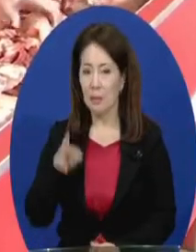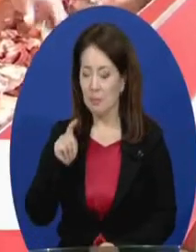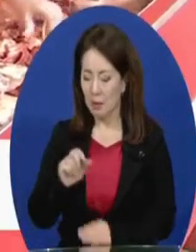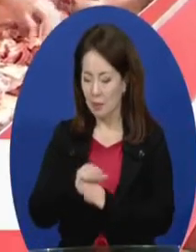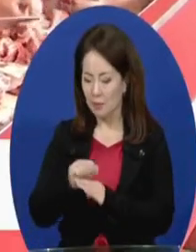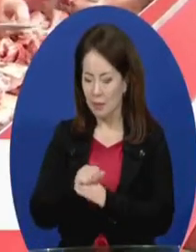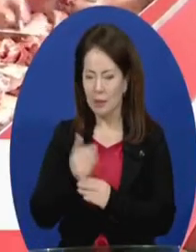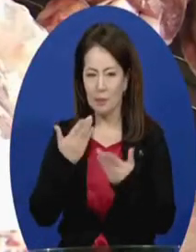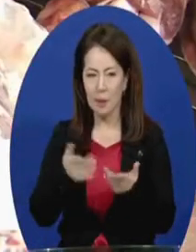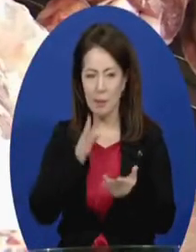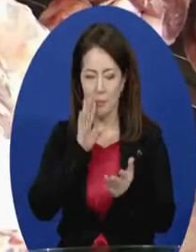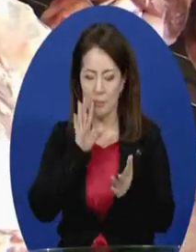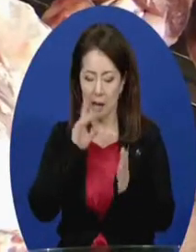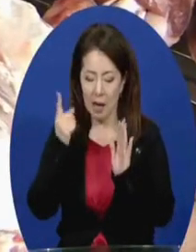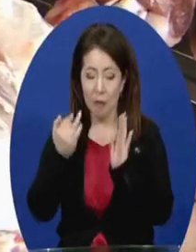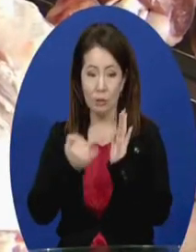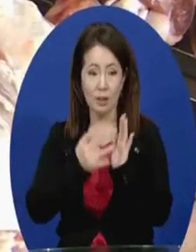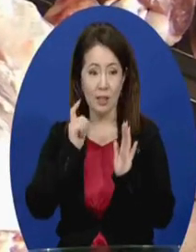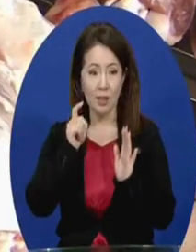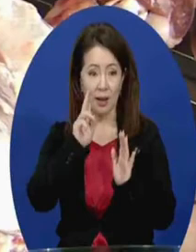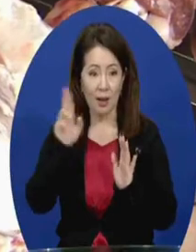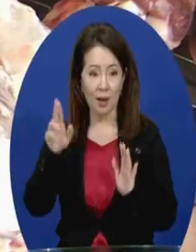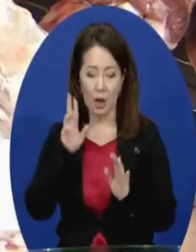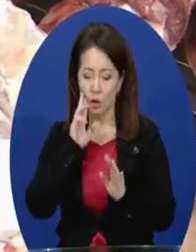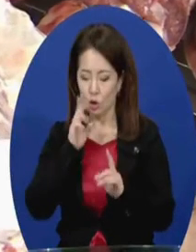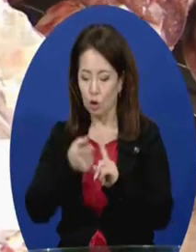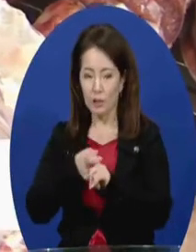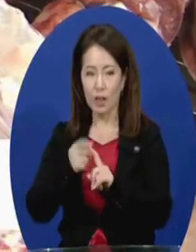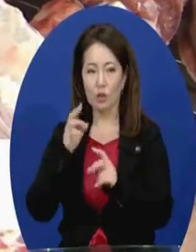Мах бэлтгэн нийлүүлэх 17 компанитай хүнс хүнтэй